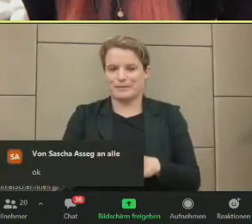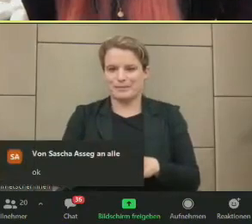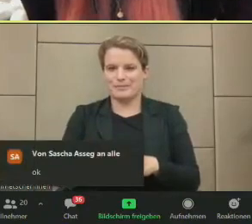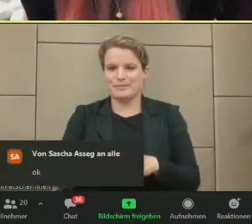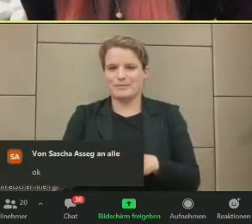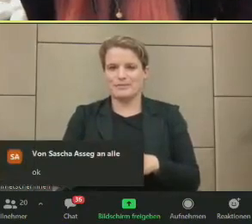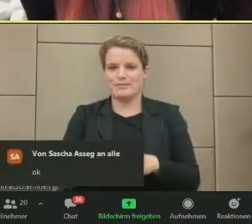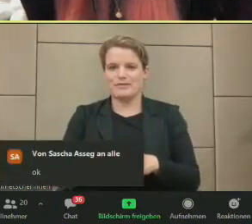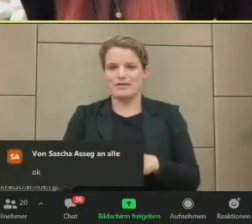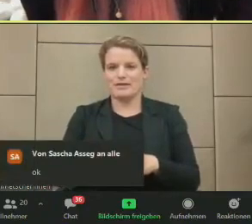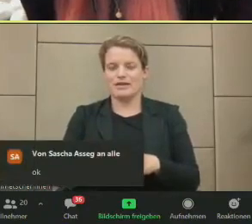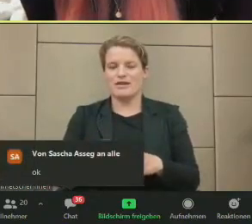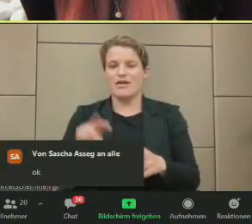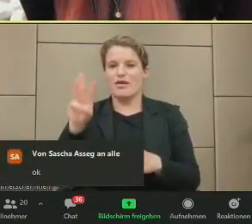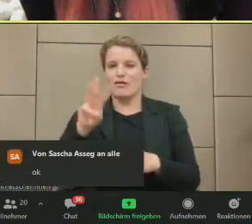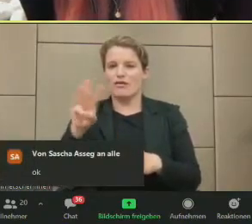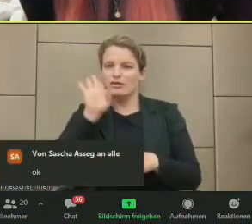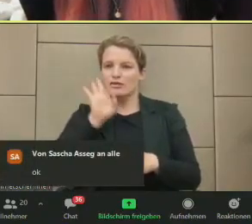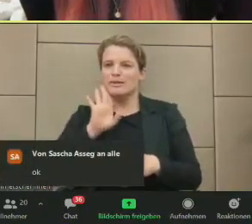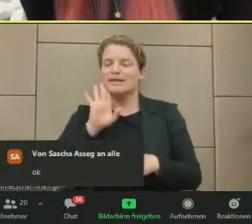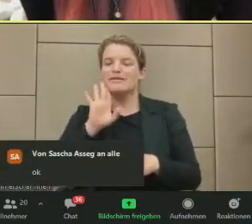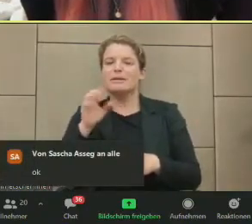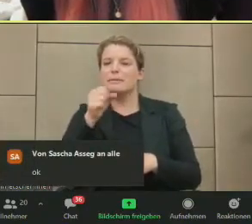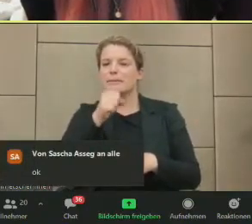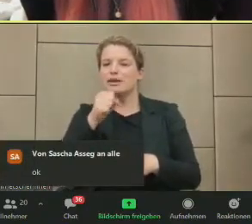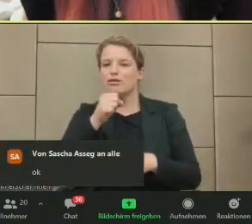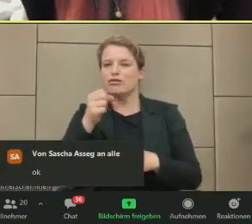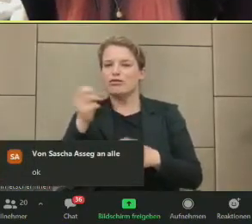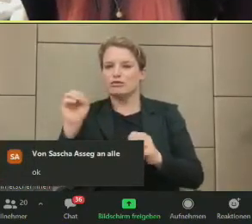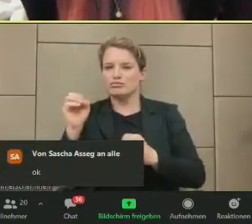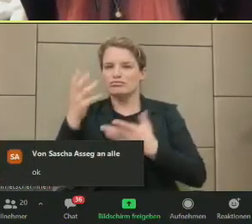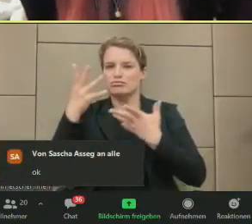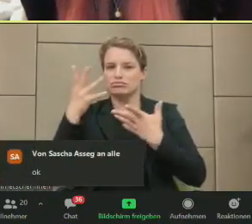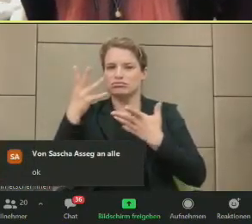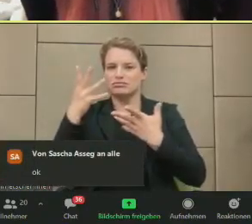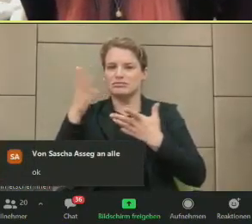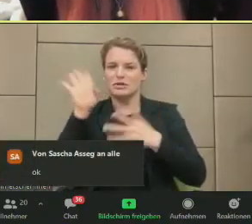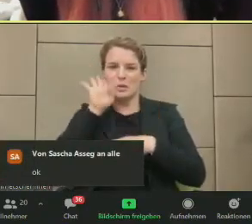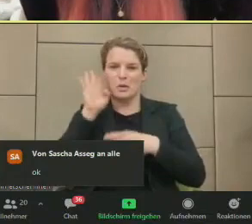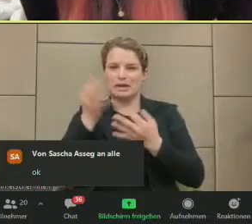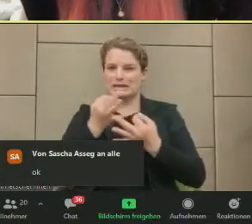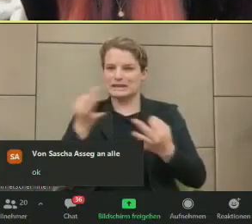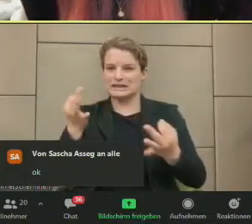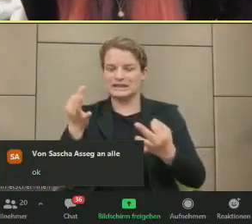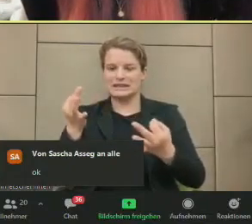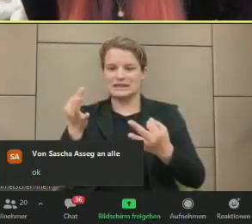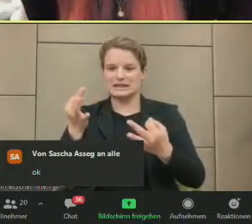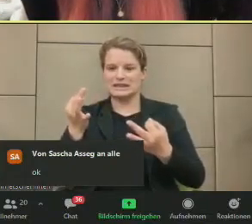Wolfgang, ich glaube, du musst noch dein Mikrofon einschalten, man hört noch nichts.